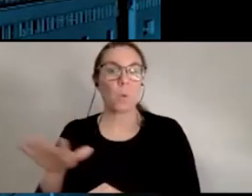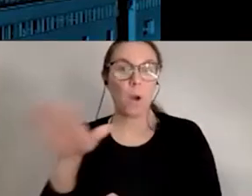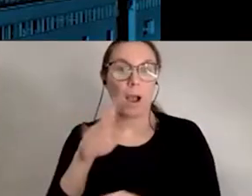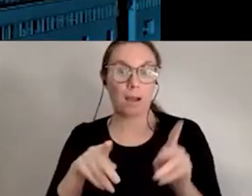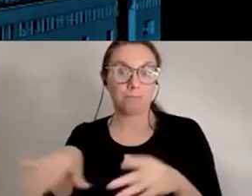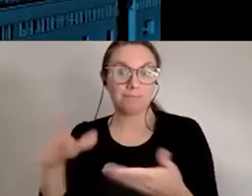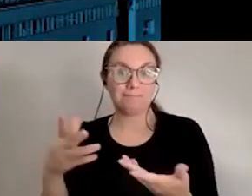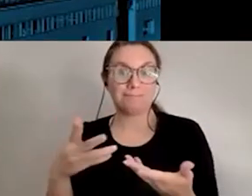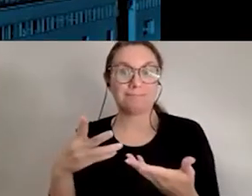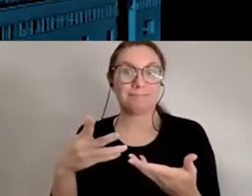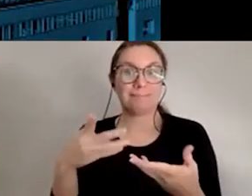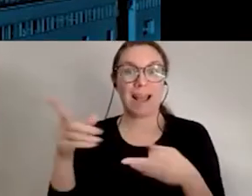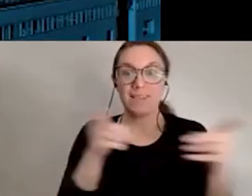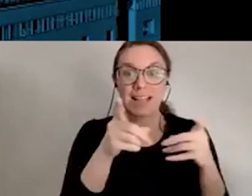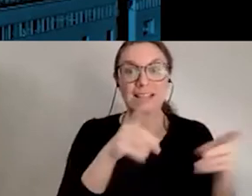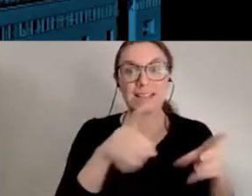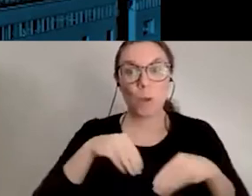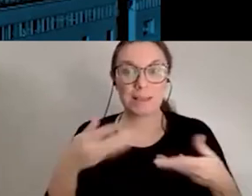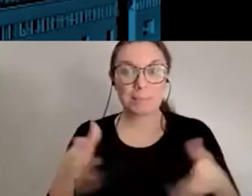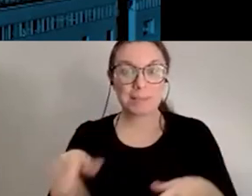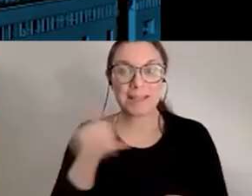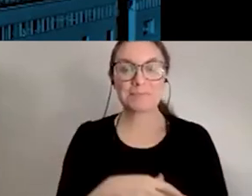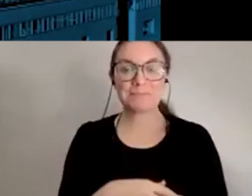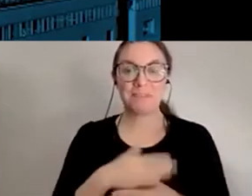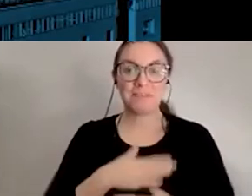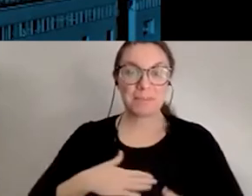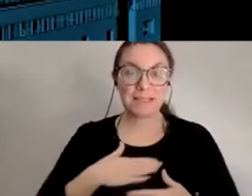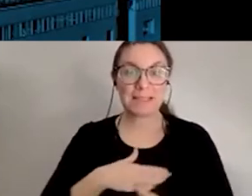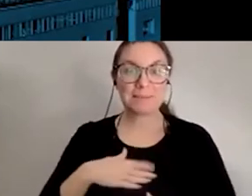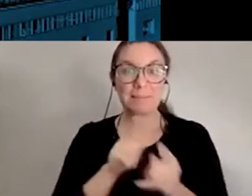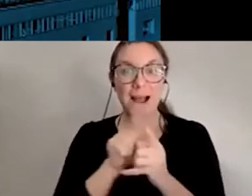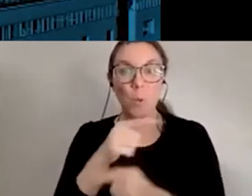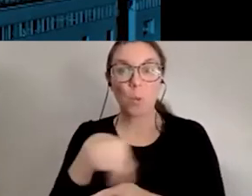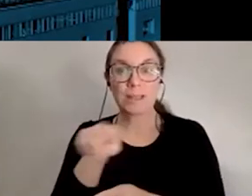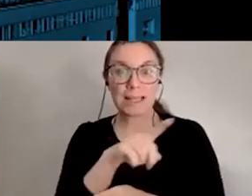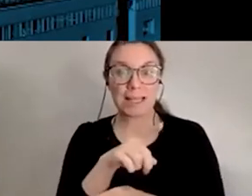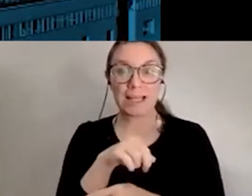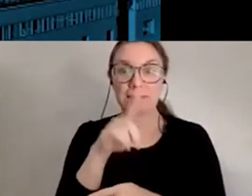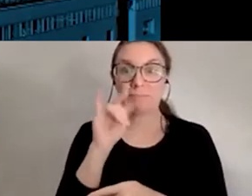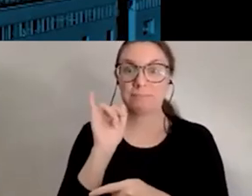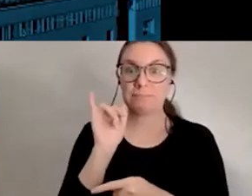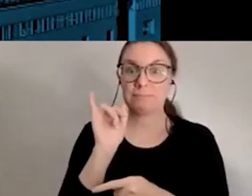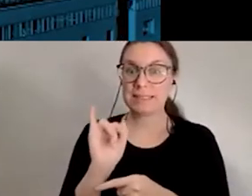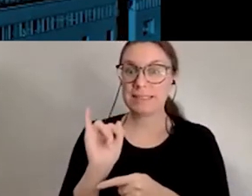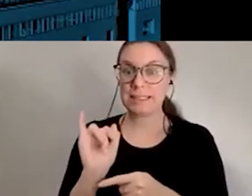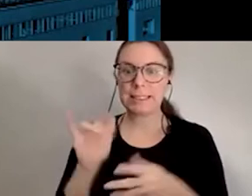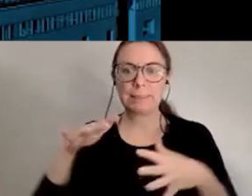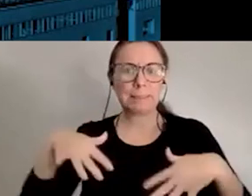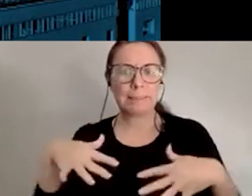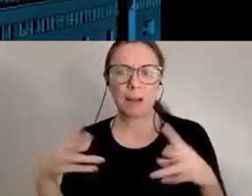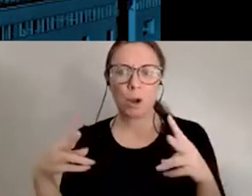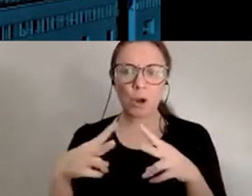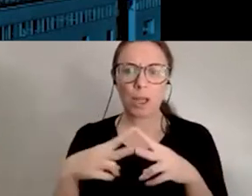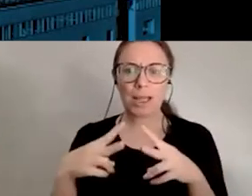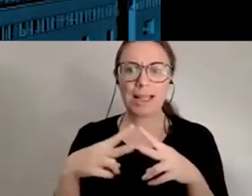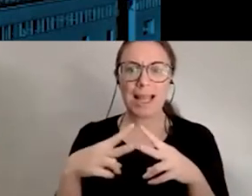Ça me fait extrêmement plaisir de vous rencontrer pour celles et ceux que je ne connais pas encore et puis toujours un